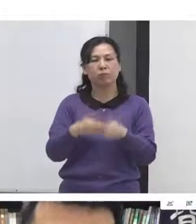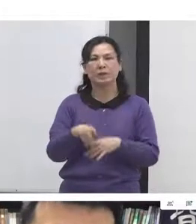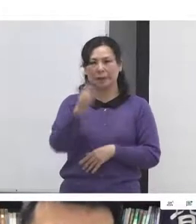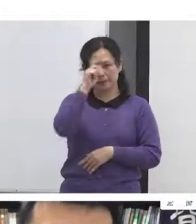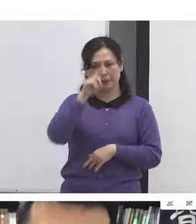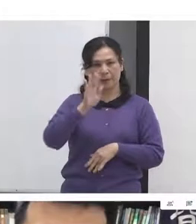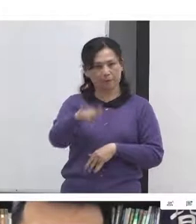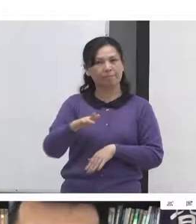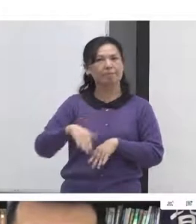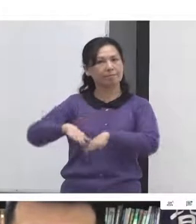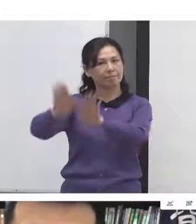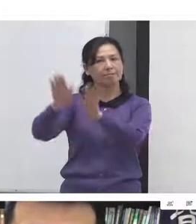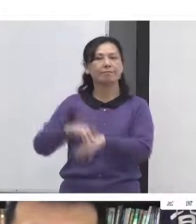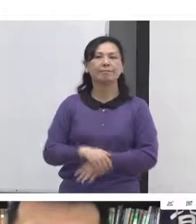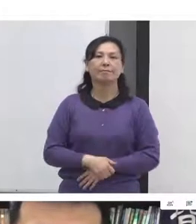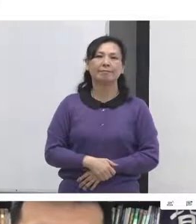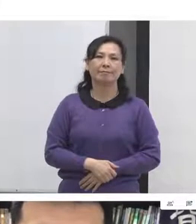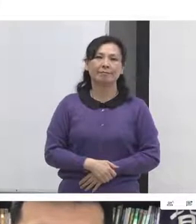更好。